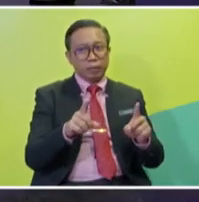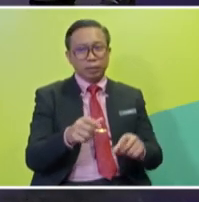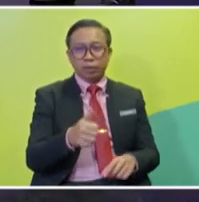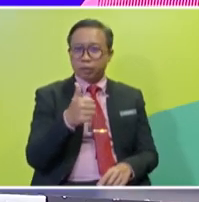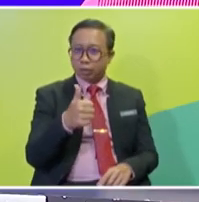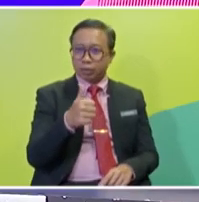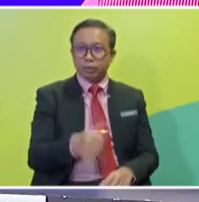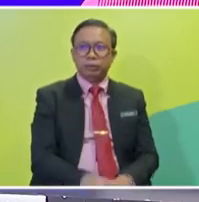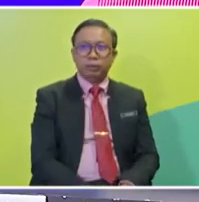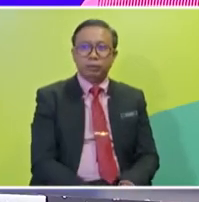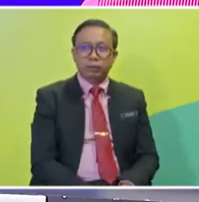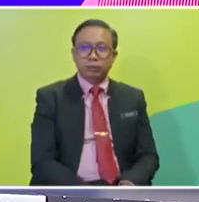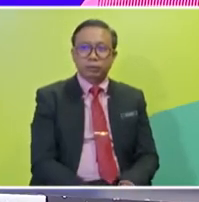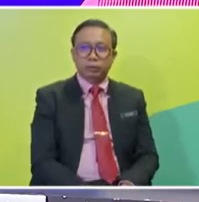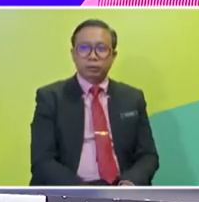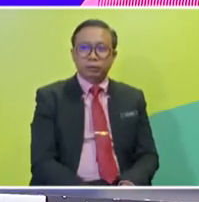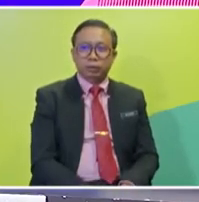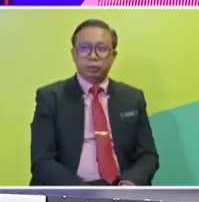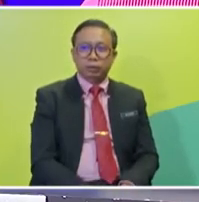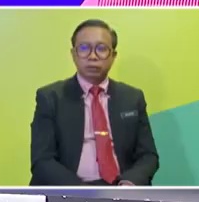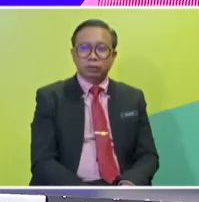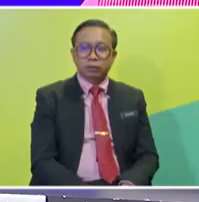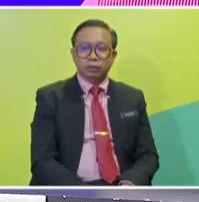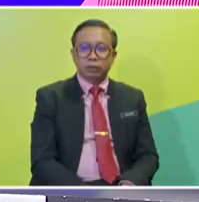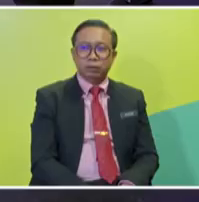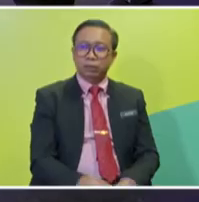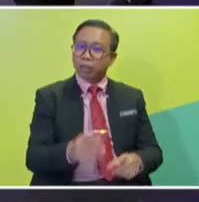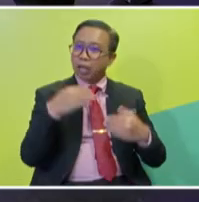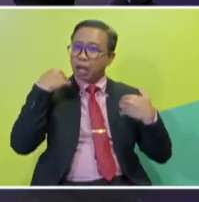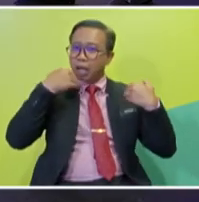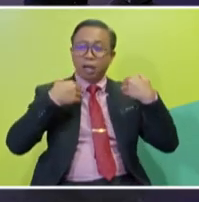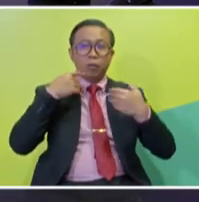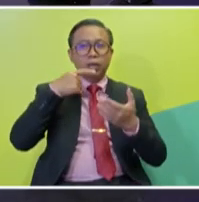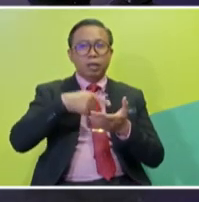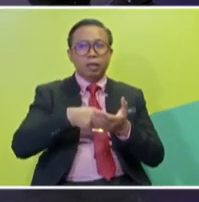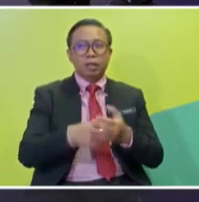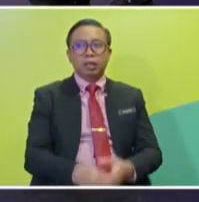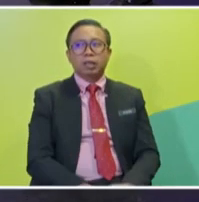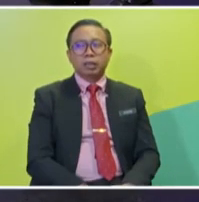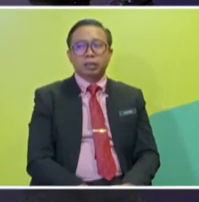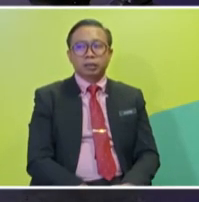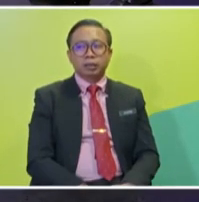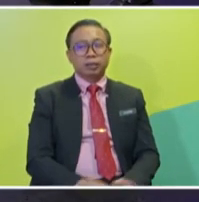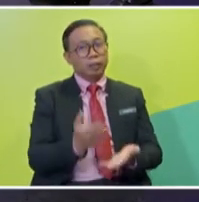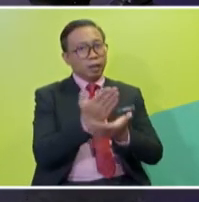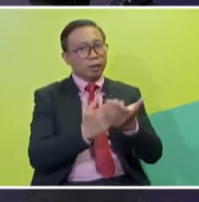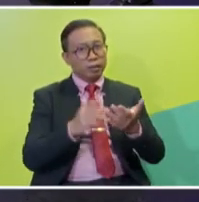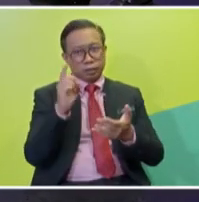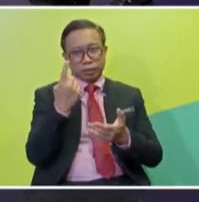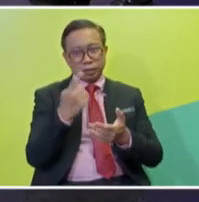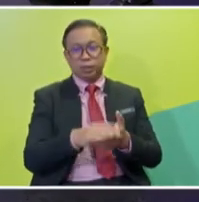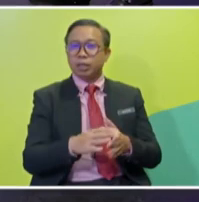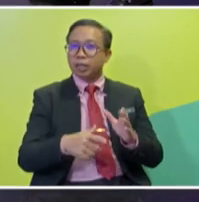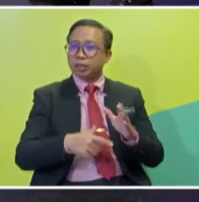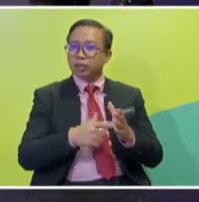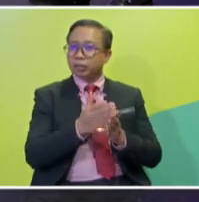Kris Terima Kasih Cikgu Oke daripada hewan-hewan ini Kris Kita sebenarnya sebagian saja kita akan